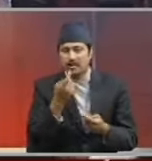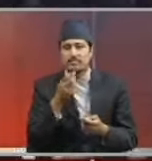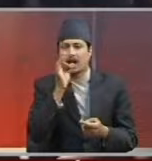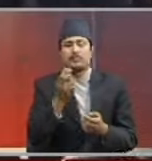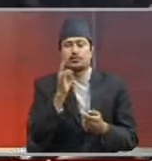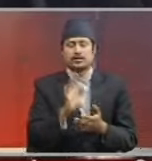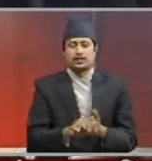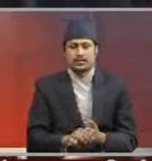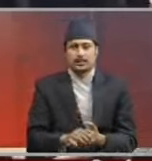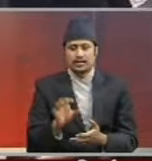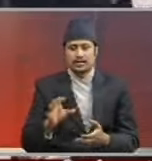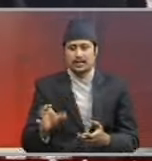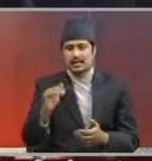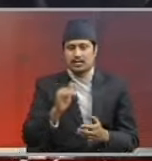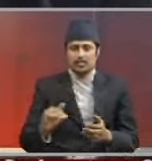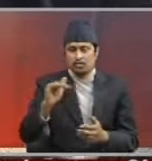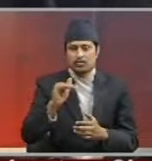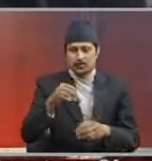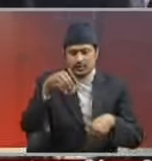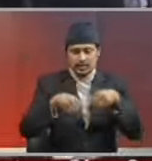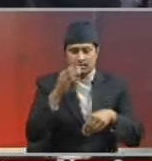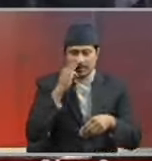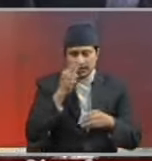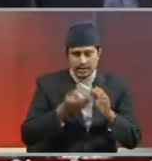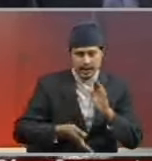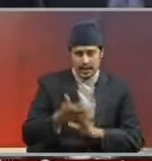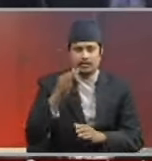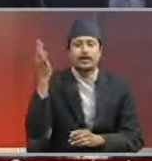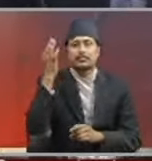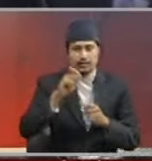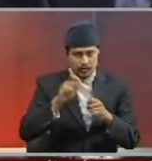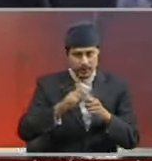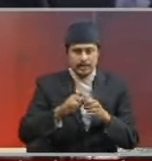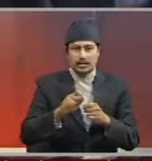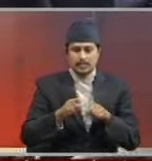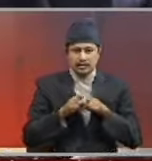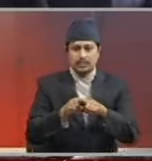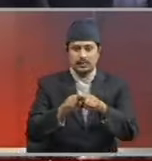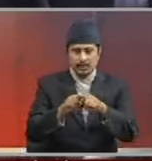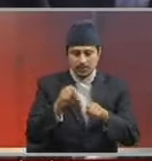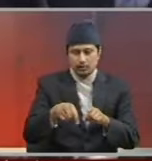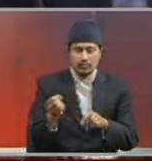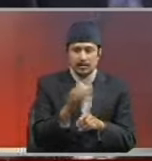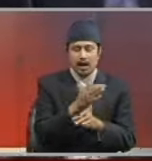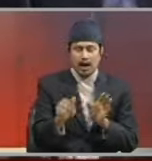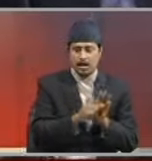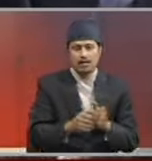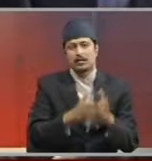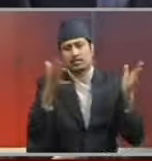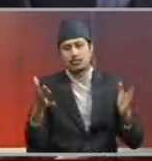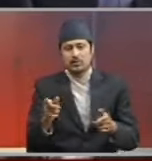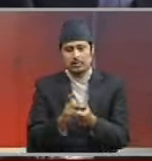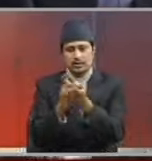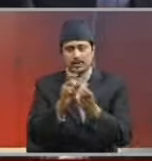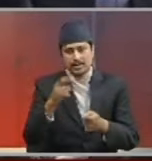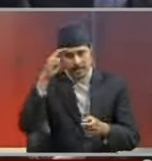छैन। स्थानीय तहको निर्वाचनमा जाने वातावरण बनाउने, तर सँगसँगै योभन्दा अलि विस्तृत अझै छलफल गरेर